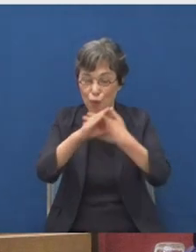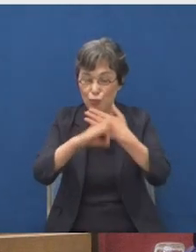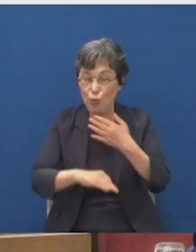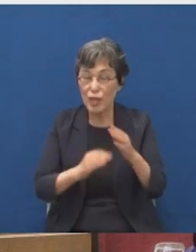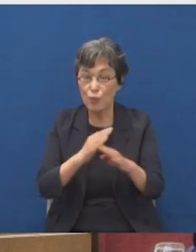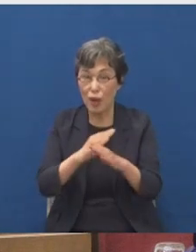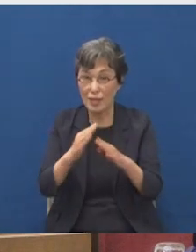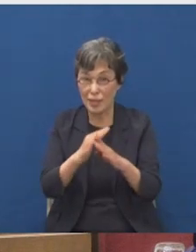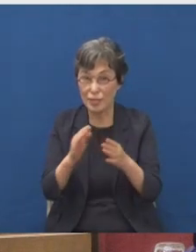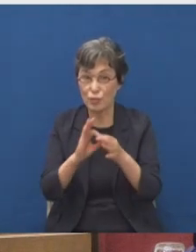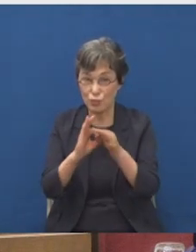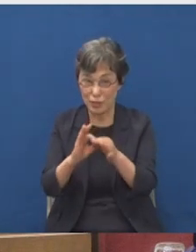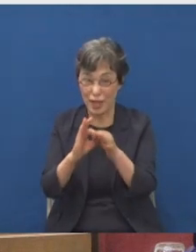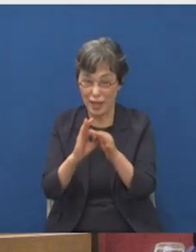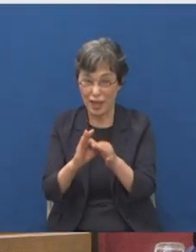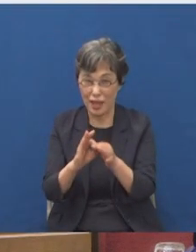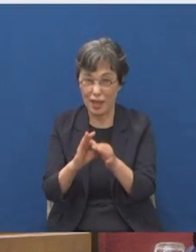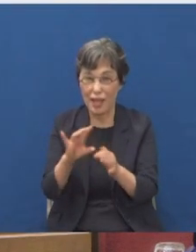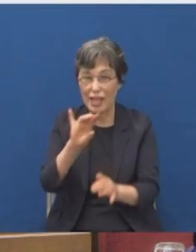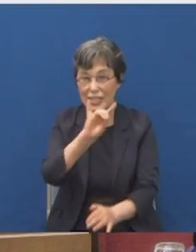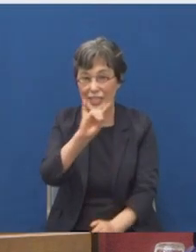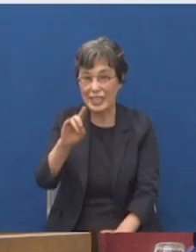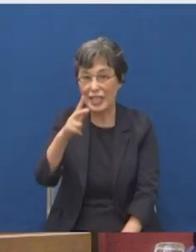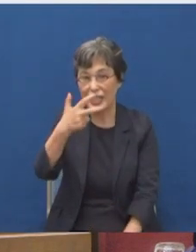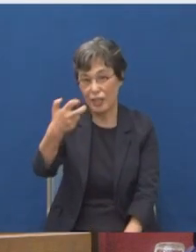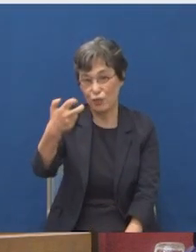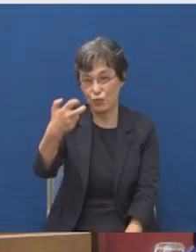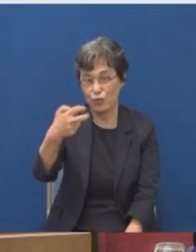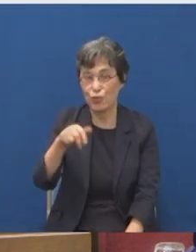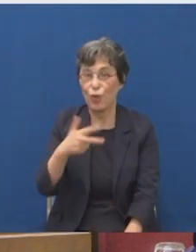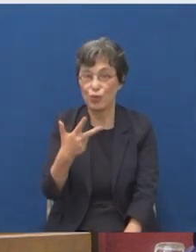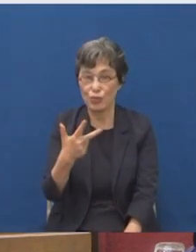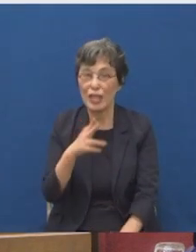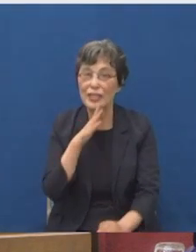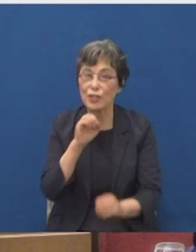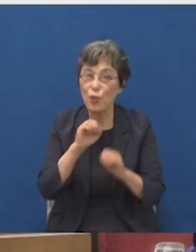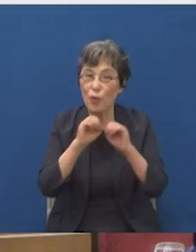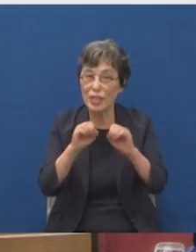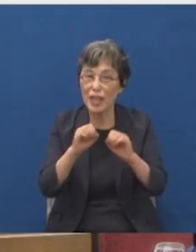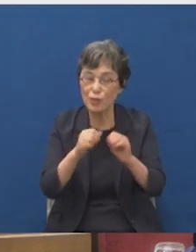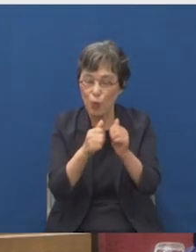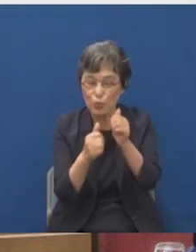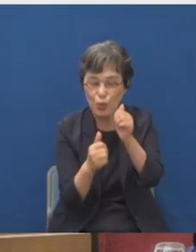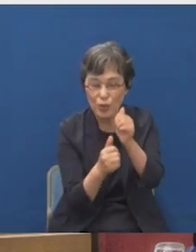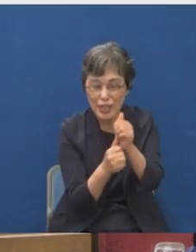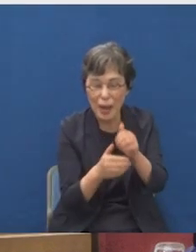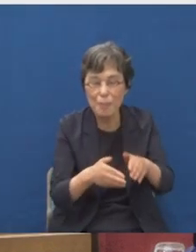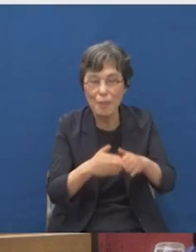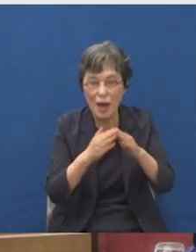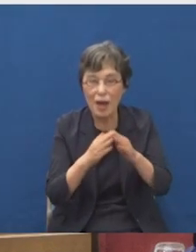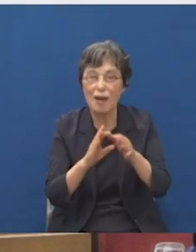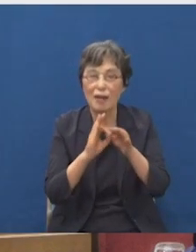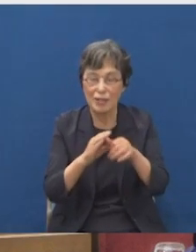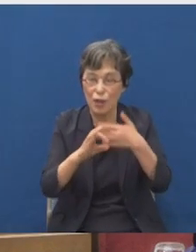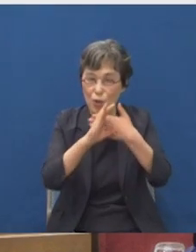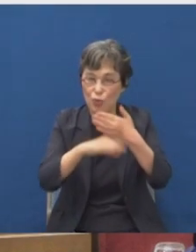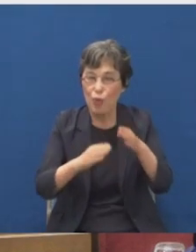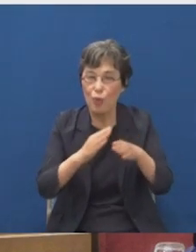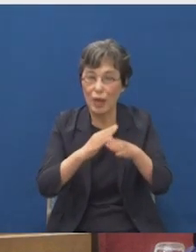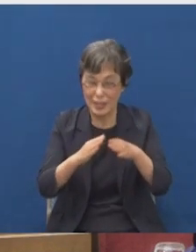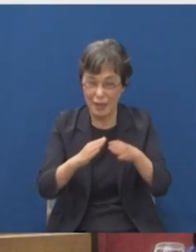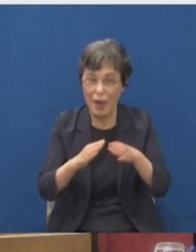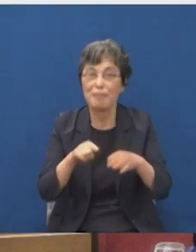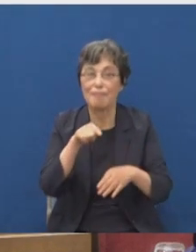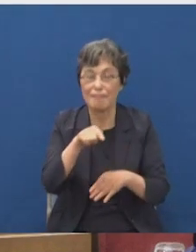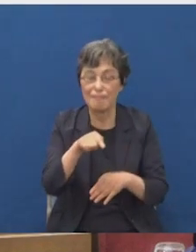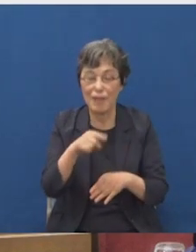てでございます。まず議第70号京都市執行機関の付属機関の設置等に関する条例の一部改正は、